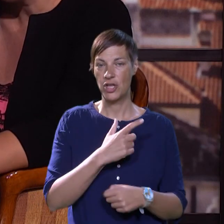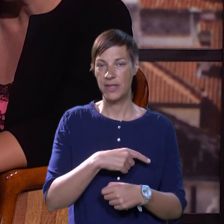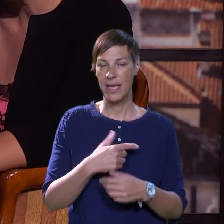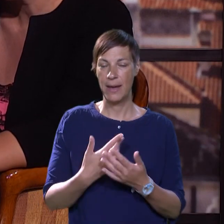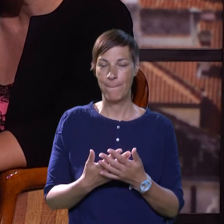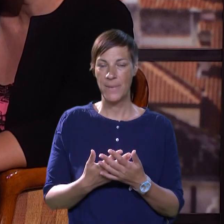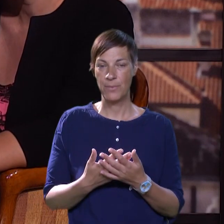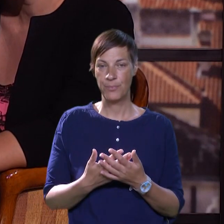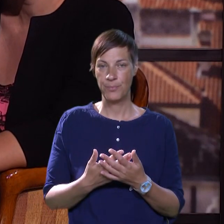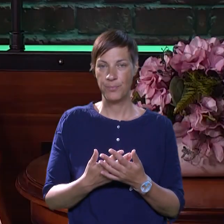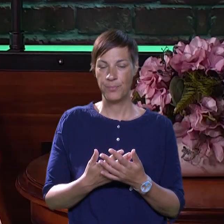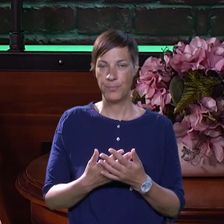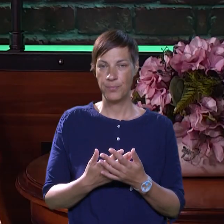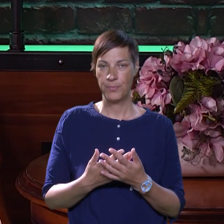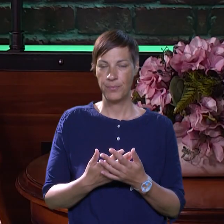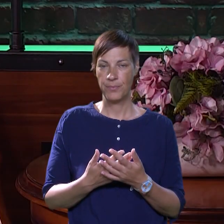volonterima?